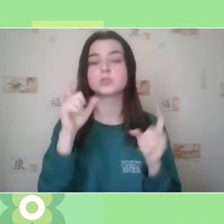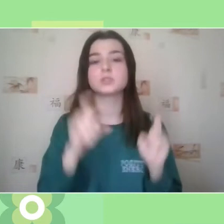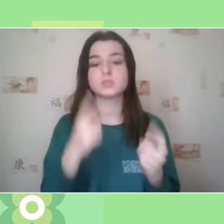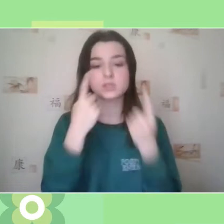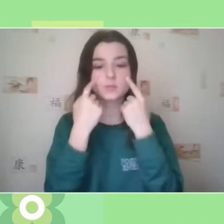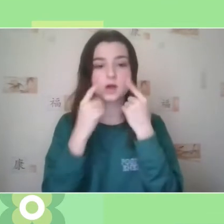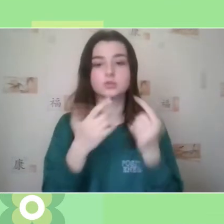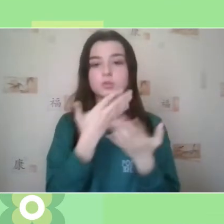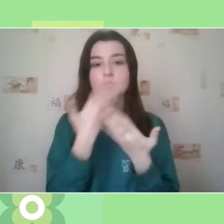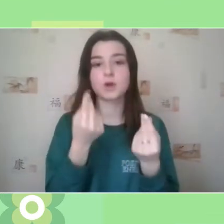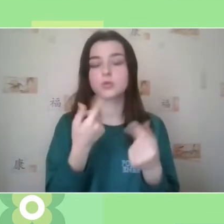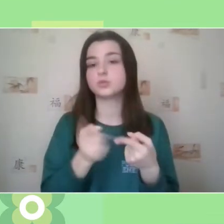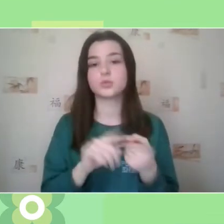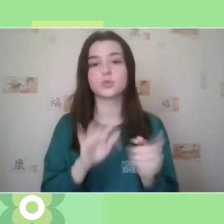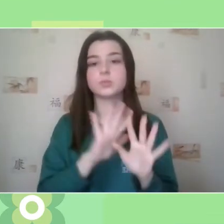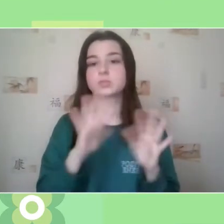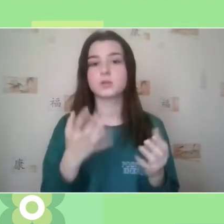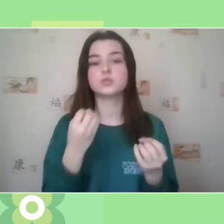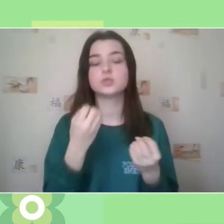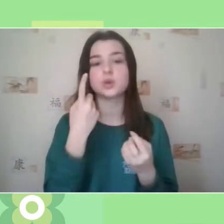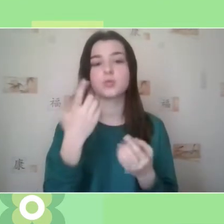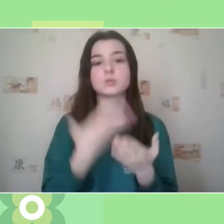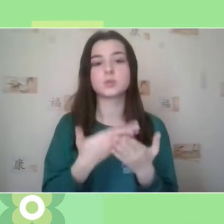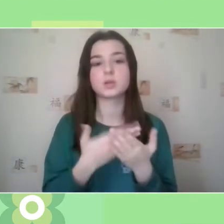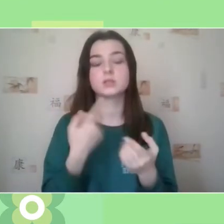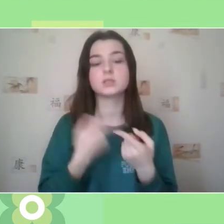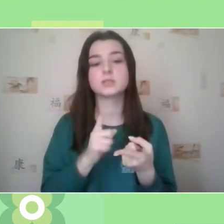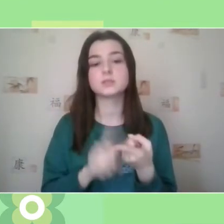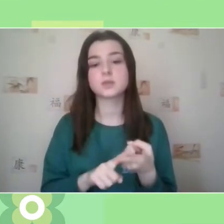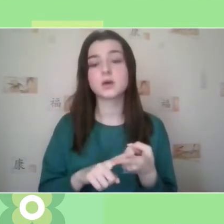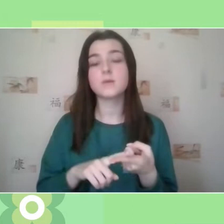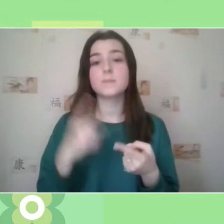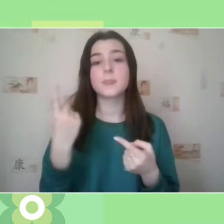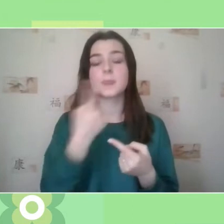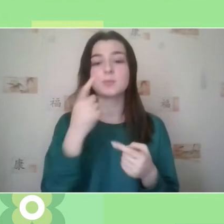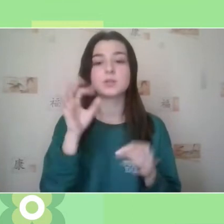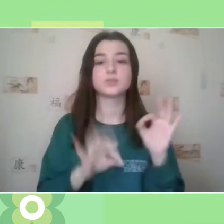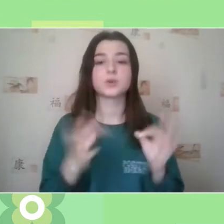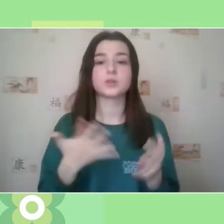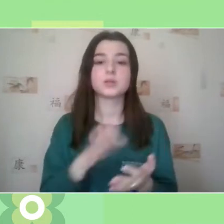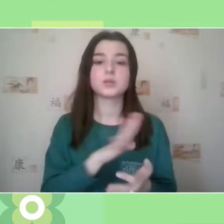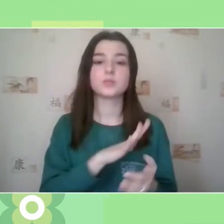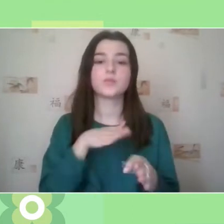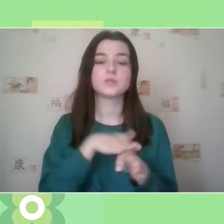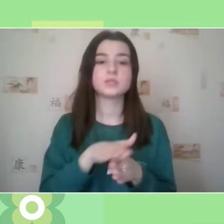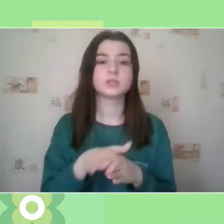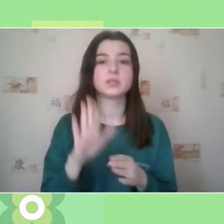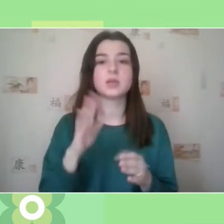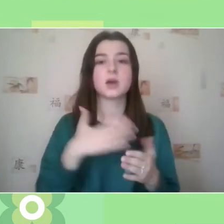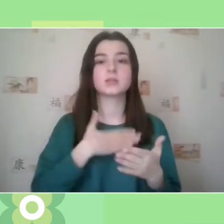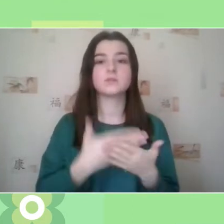нема грошей, цього б не сталося. Ну і ще один приклад, це фактично перший проєкт, який був втілений в рамках програми «Активні громадяни»